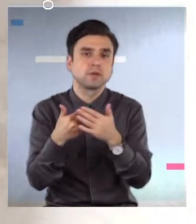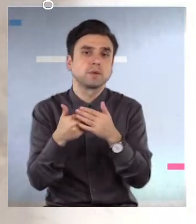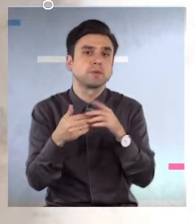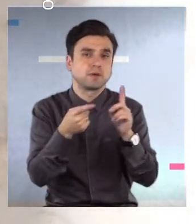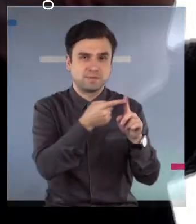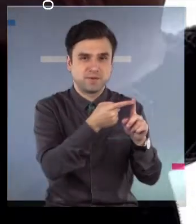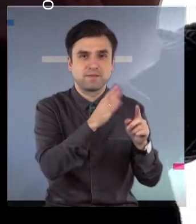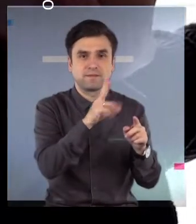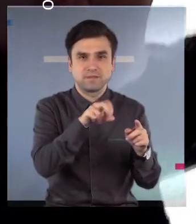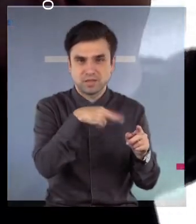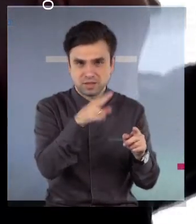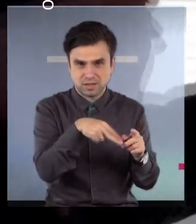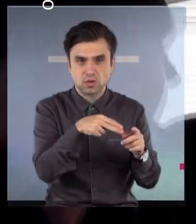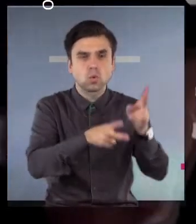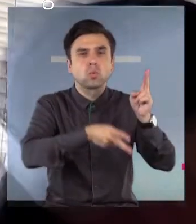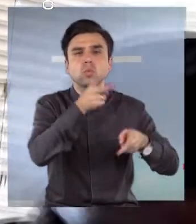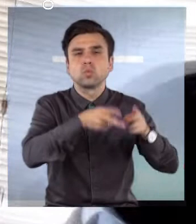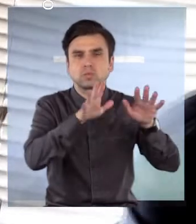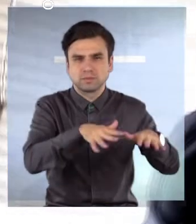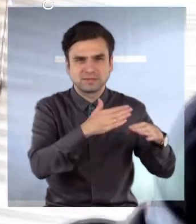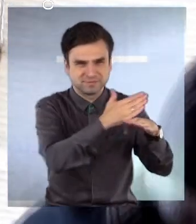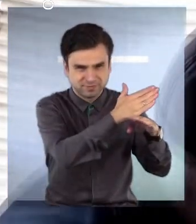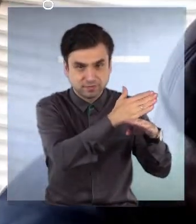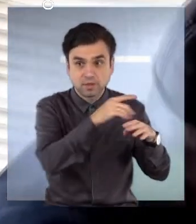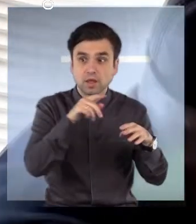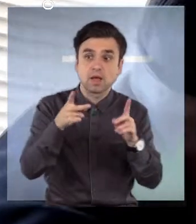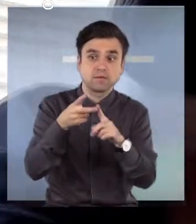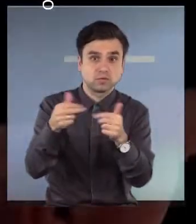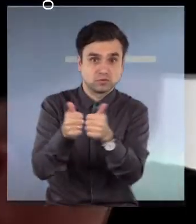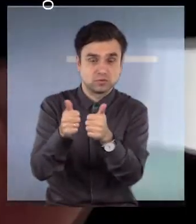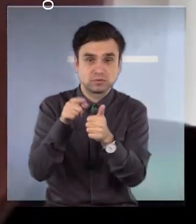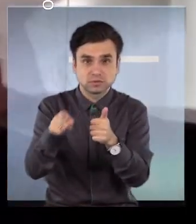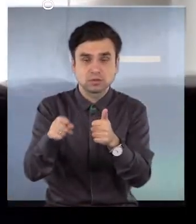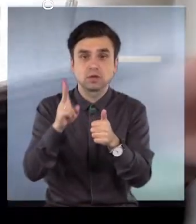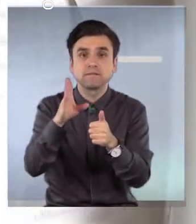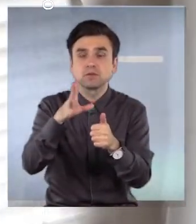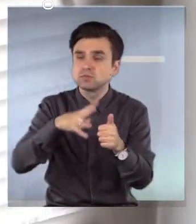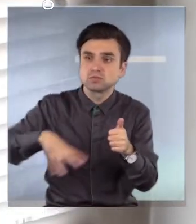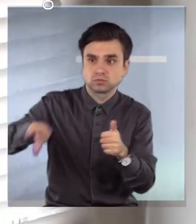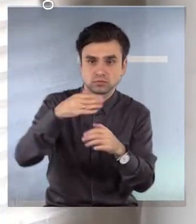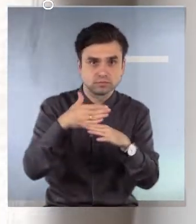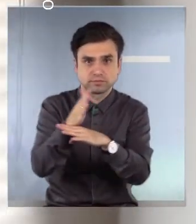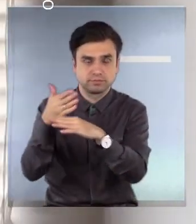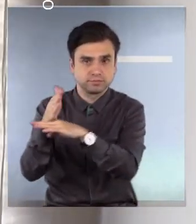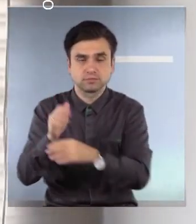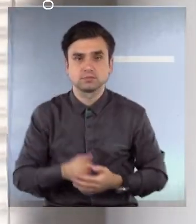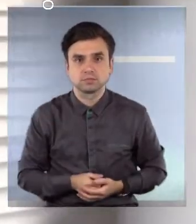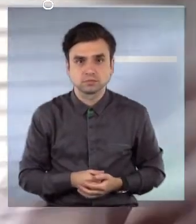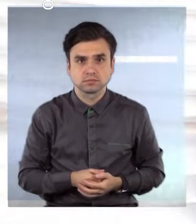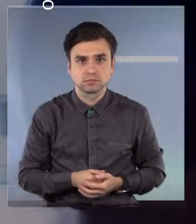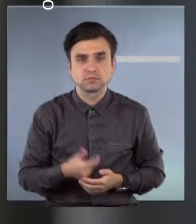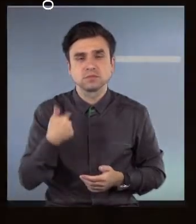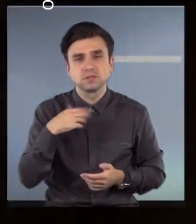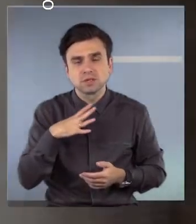у всій квартирі. Воно видно все, що замазано. Ну, це воно ще й омазово, це воно ще відбите було. Там це?